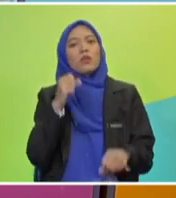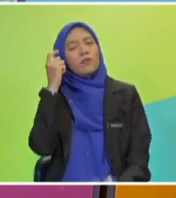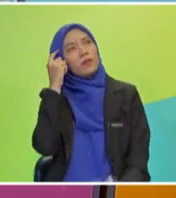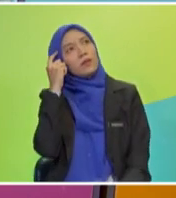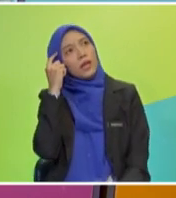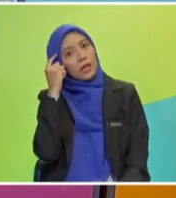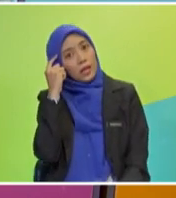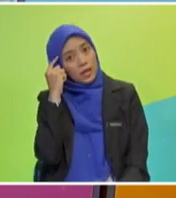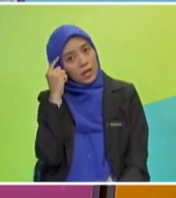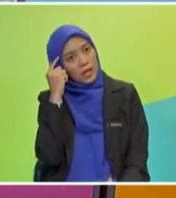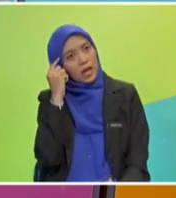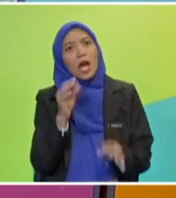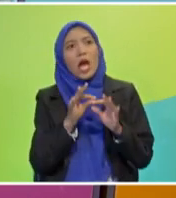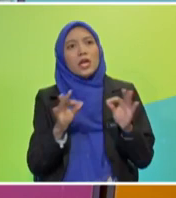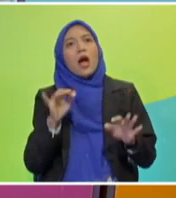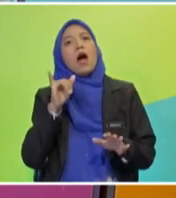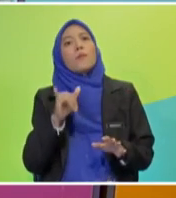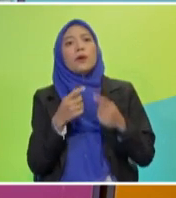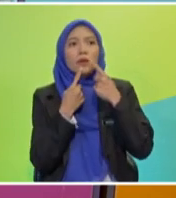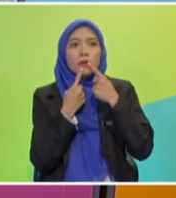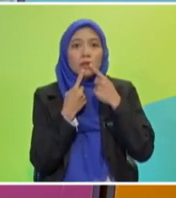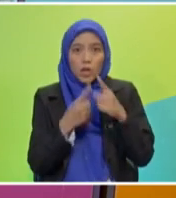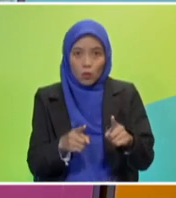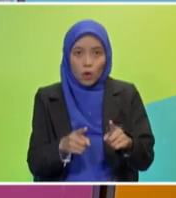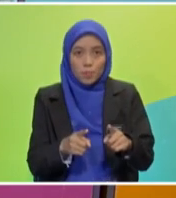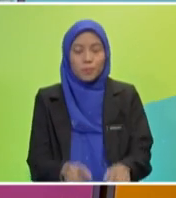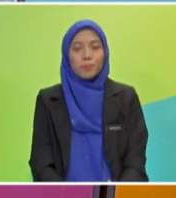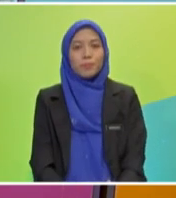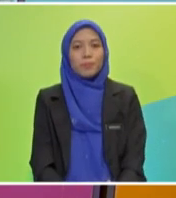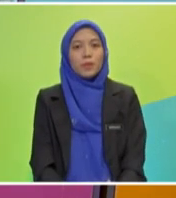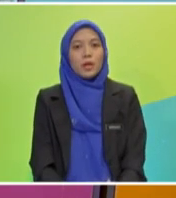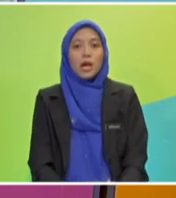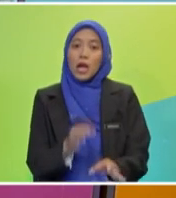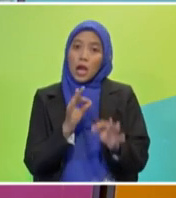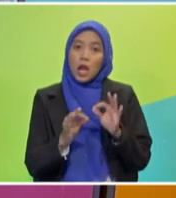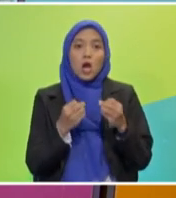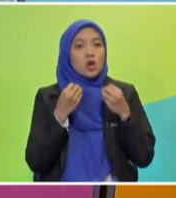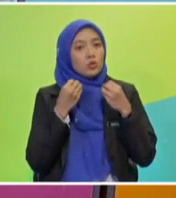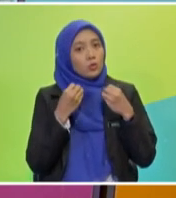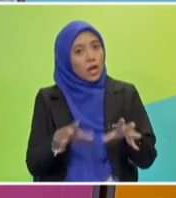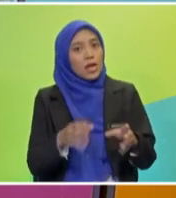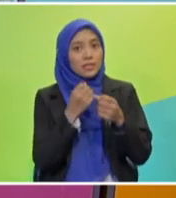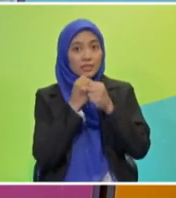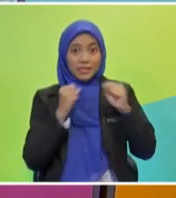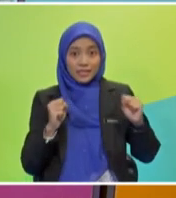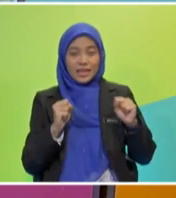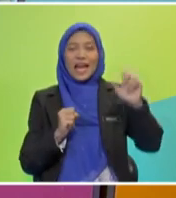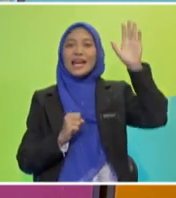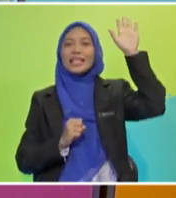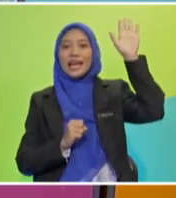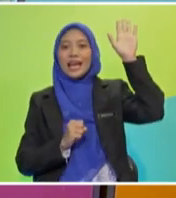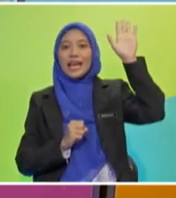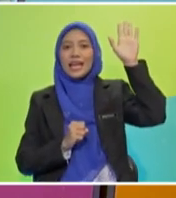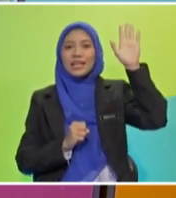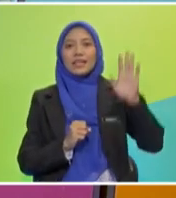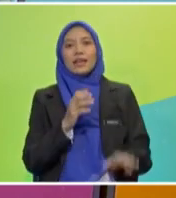fikir dulu ayat yang sesuai untuk dijadikan respons. Jika sudah bersedia, Iman boleh angkat tangan dan boleh